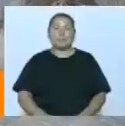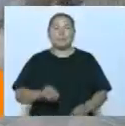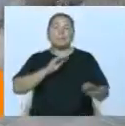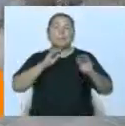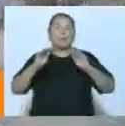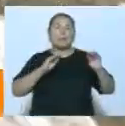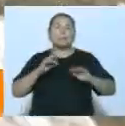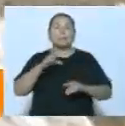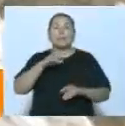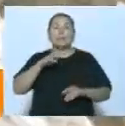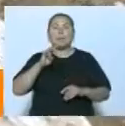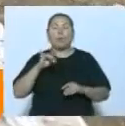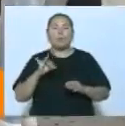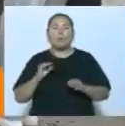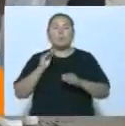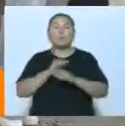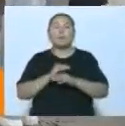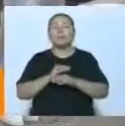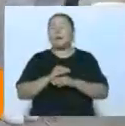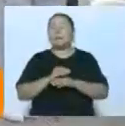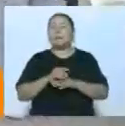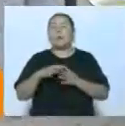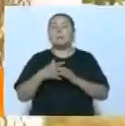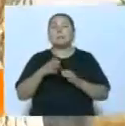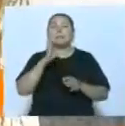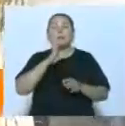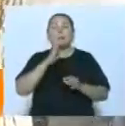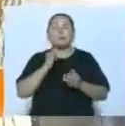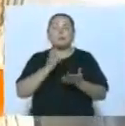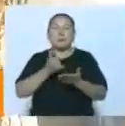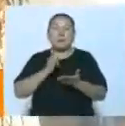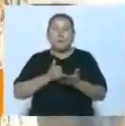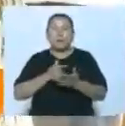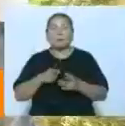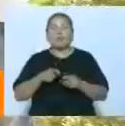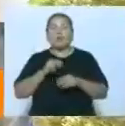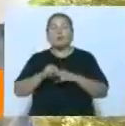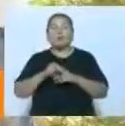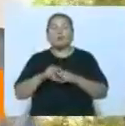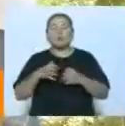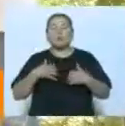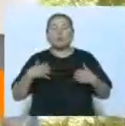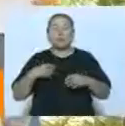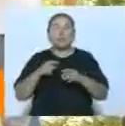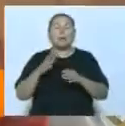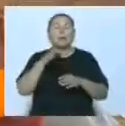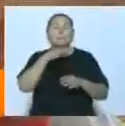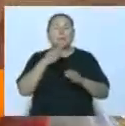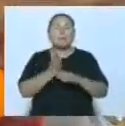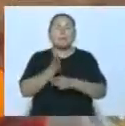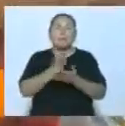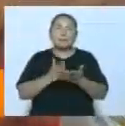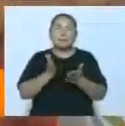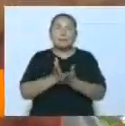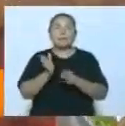Декорации этноаула дополняют котлы и самовар. Здесь проводят забой домашних животных, учат школьников разделке мяса в соответствии с